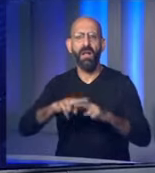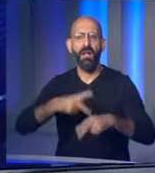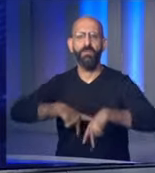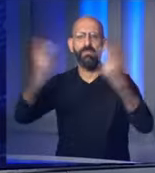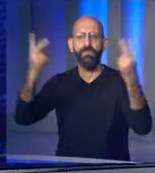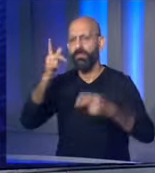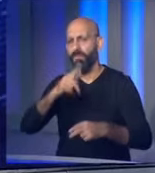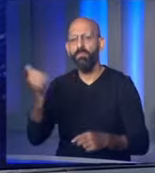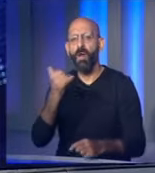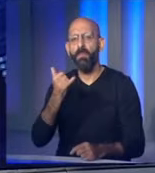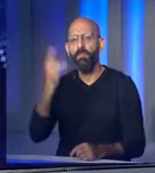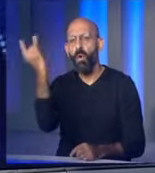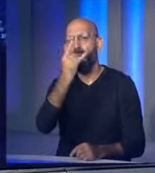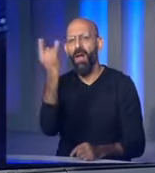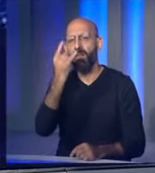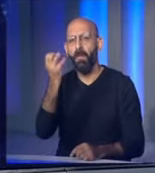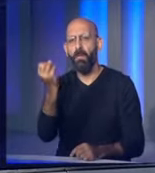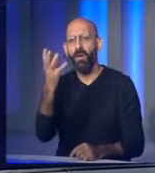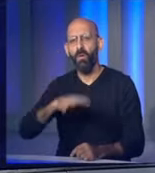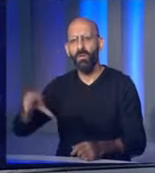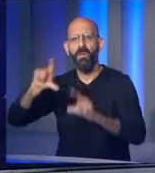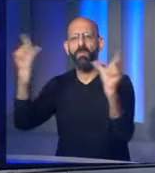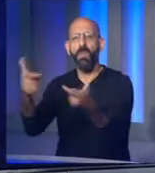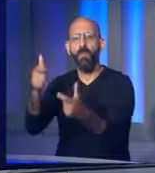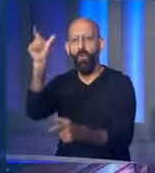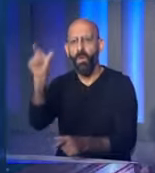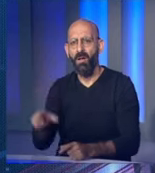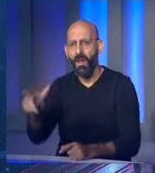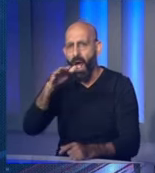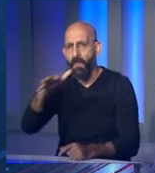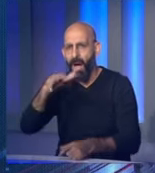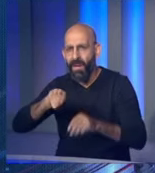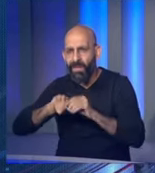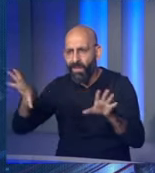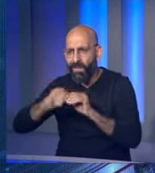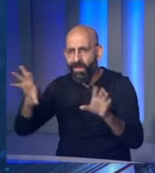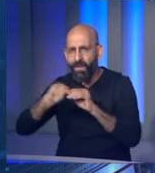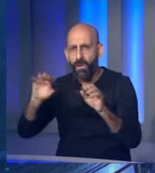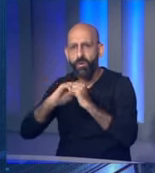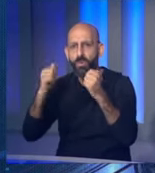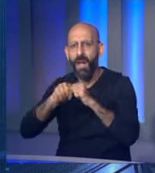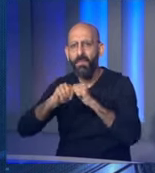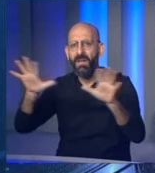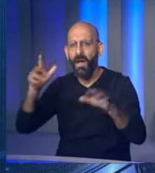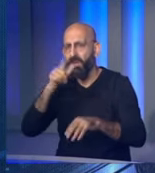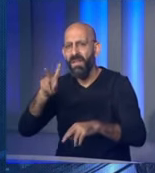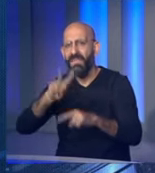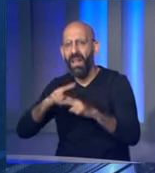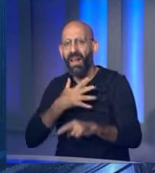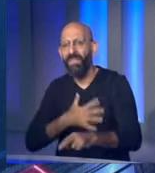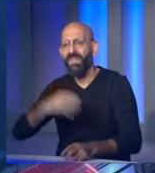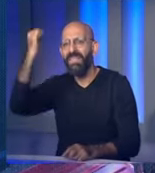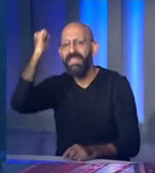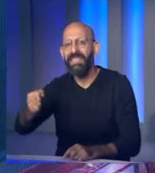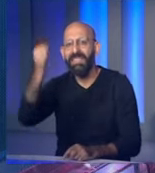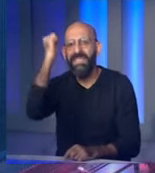الجيش مديريه التوجيه انه بتاريخ اليوم اوقفت دوريه من مديريه المخابرات في بيروت المواطن راحا لترويجه اخبارا ملفقه على مواقع